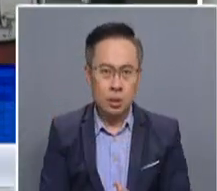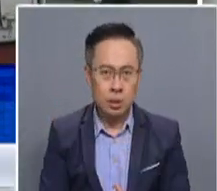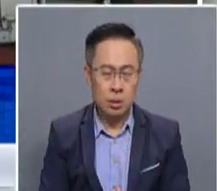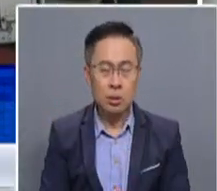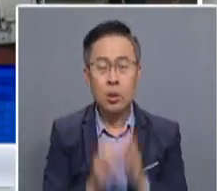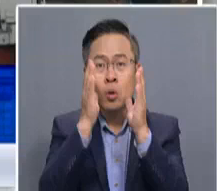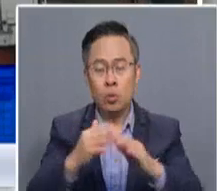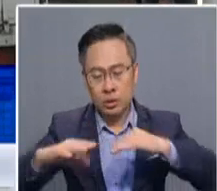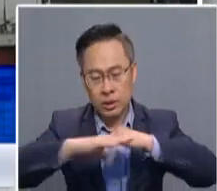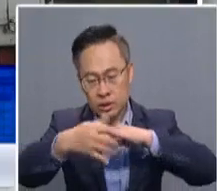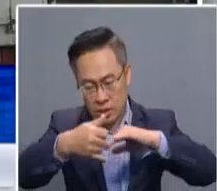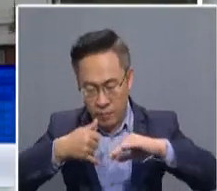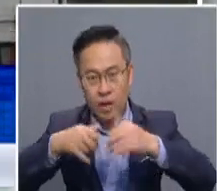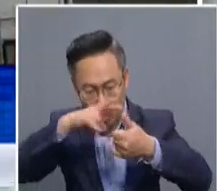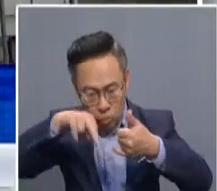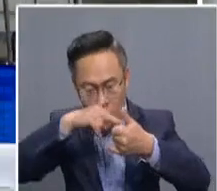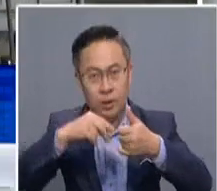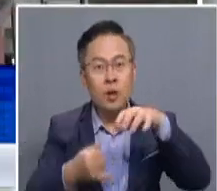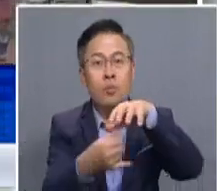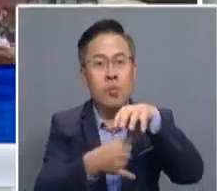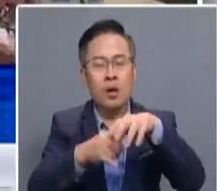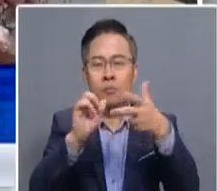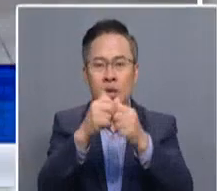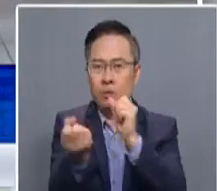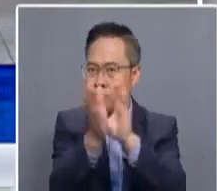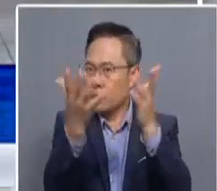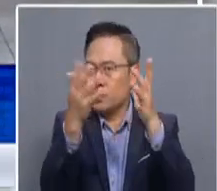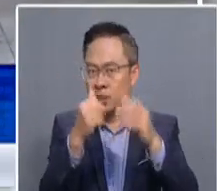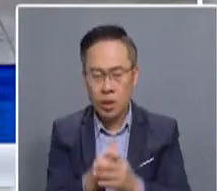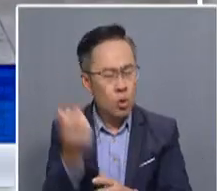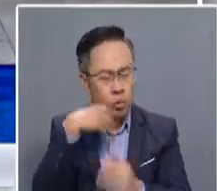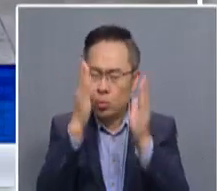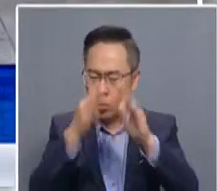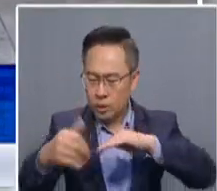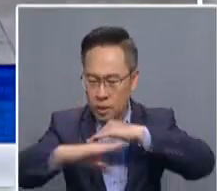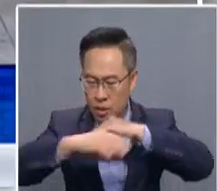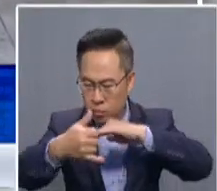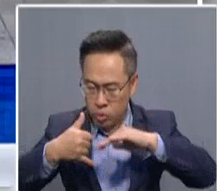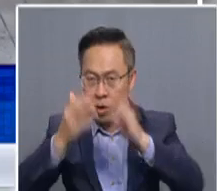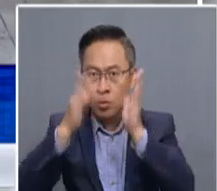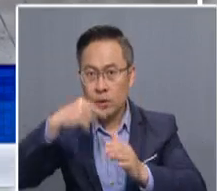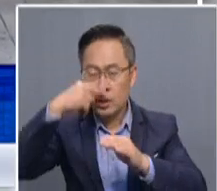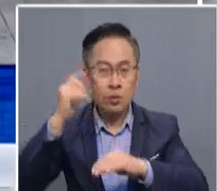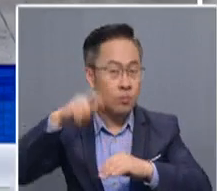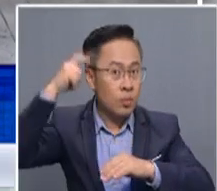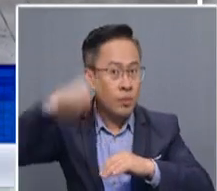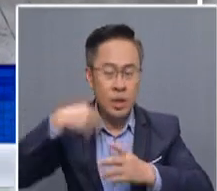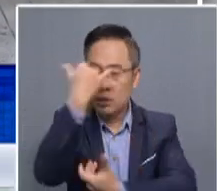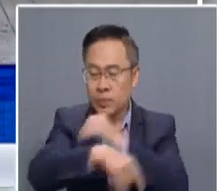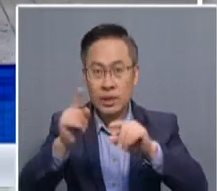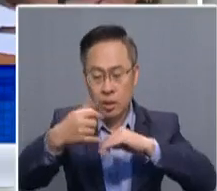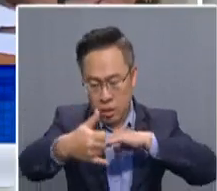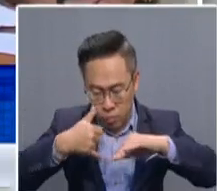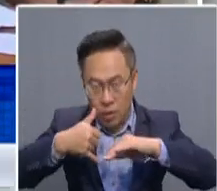ถูกต้องตามกฎหมายเนี่ยไม่ค่อยกังวล นะครับเพราะระบบค่อนข้างเข้มงวดว่าไม่ว่าใครเข้ามาไม่ว่าคนไทยคนพม่าหรือคนชาติใดก็ตามเนี่ยจะ